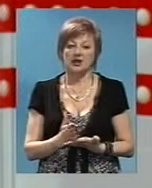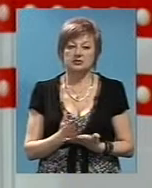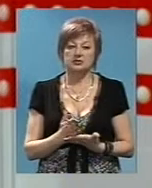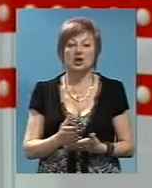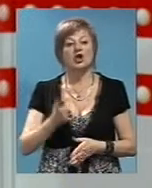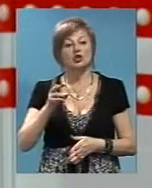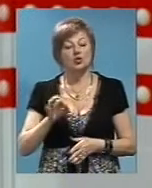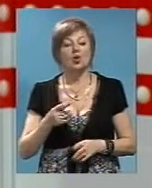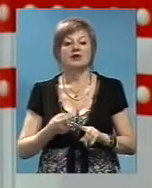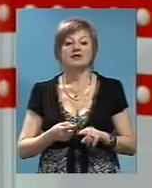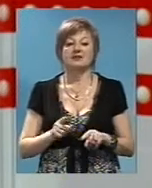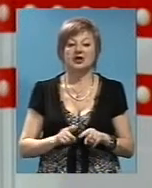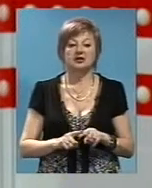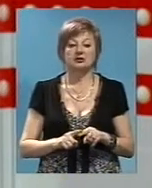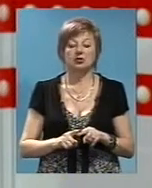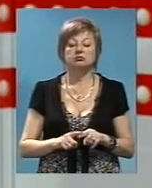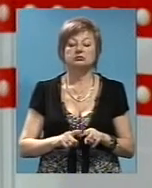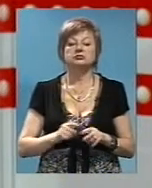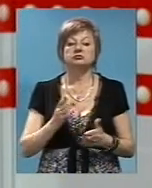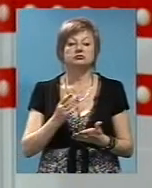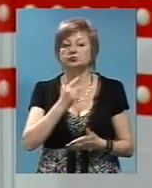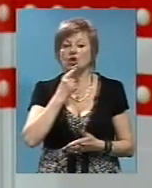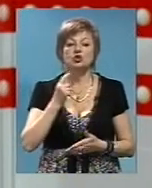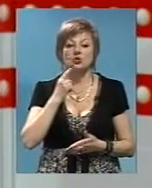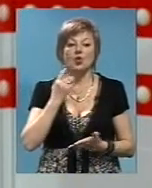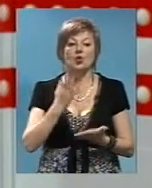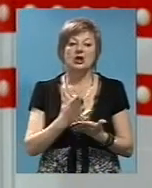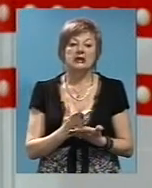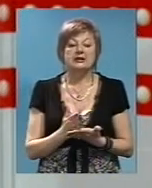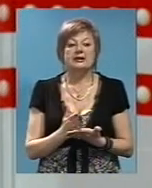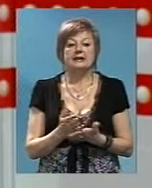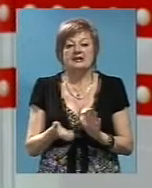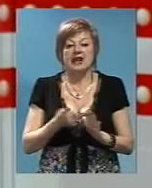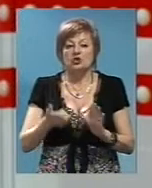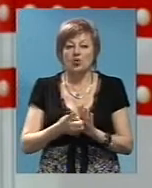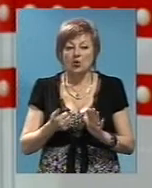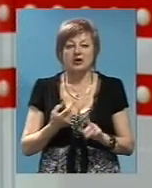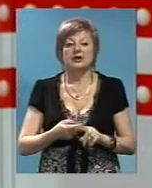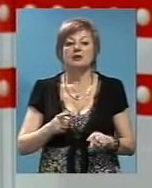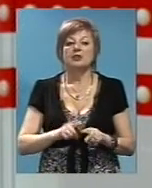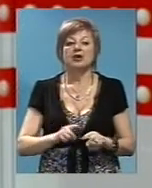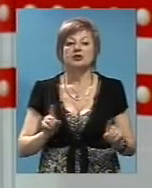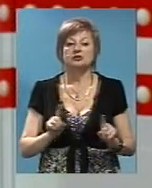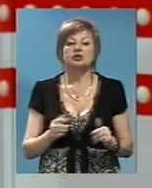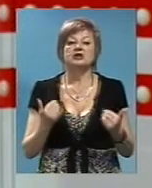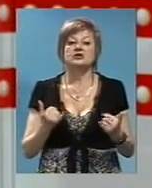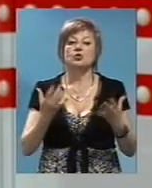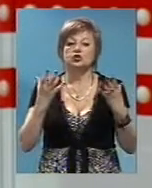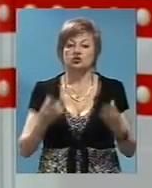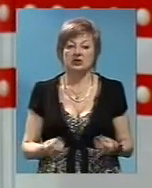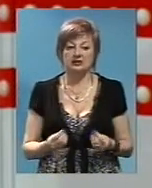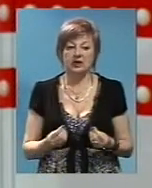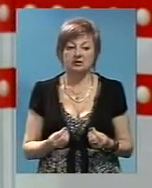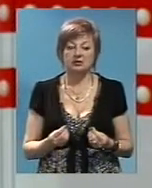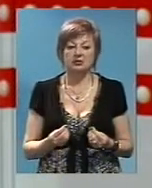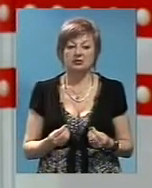Але в цьому аспекті дуже багато ще є і недоліків, тому що на сьогоднішній день